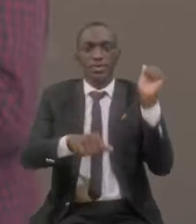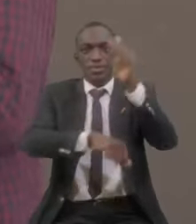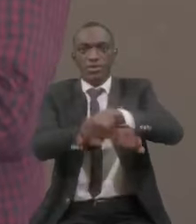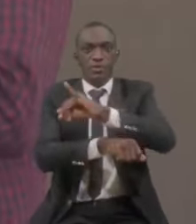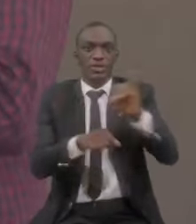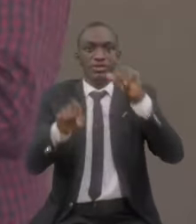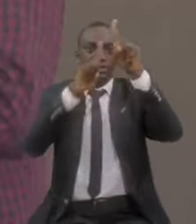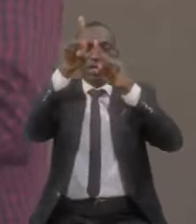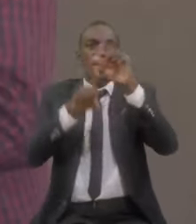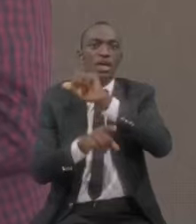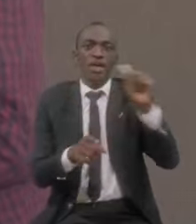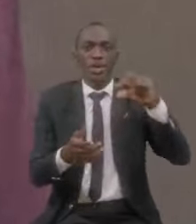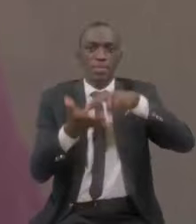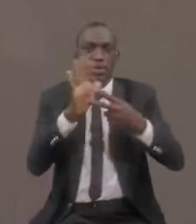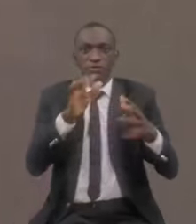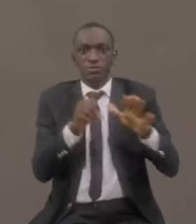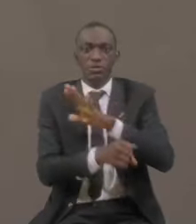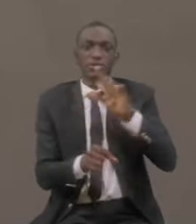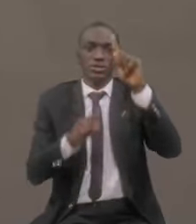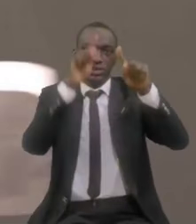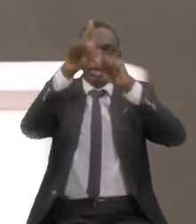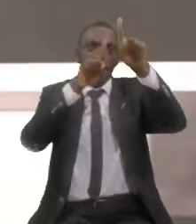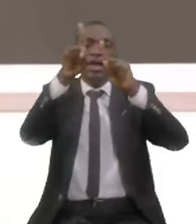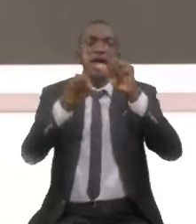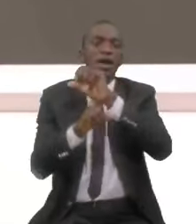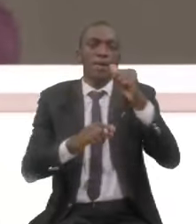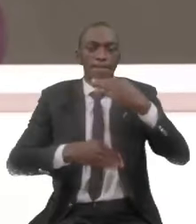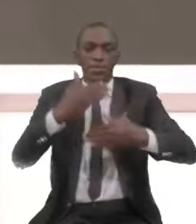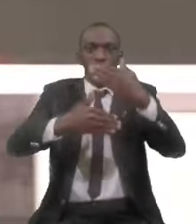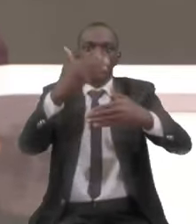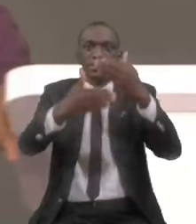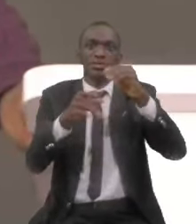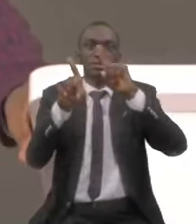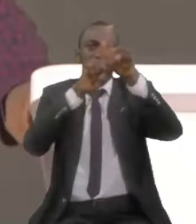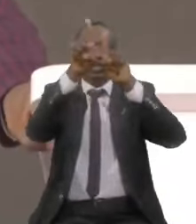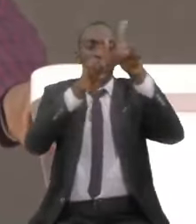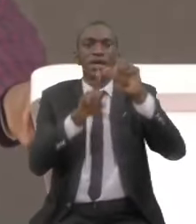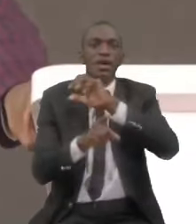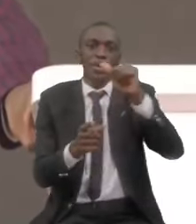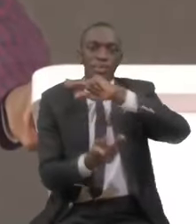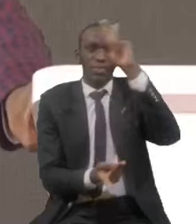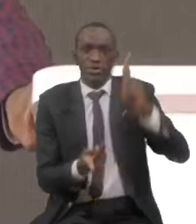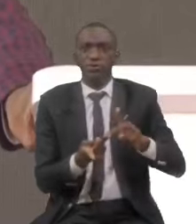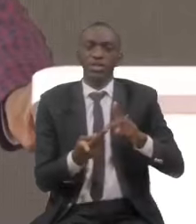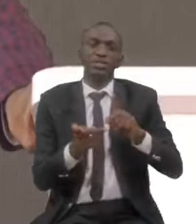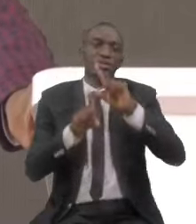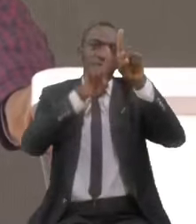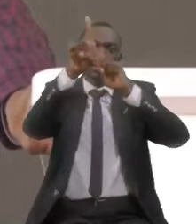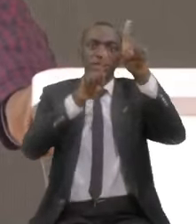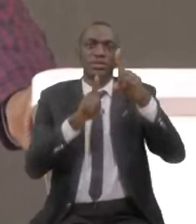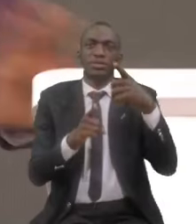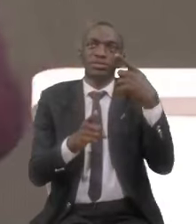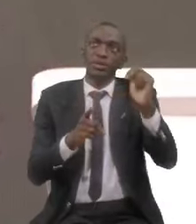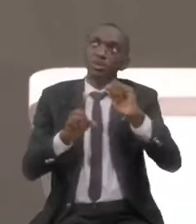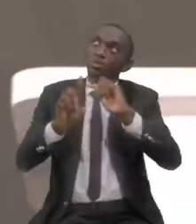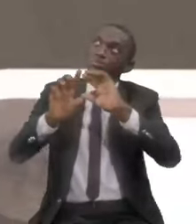des étoiles dignes de ce nom, des étoiles progressives, une étoile parfaite dans la galaxie